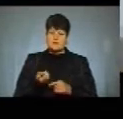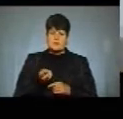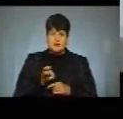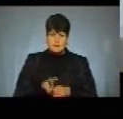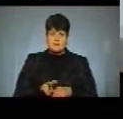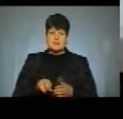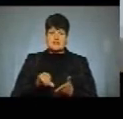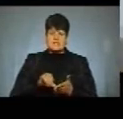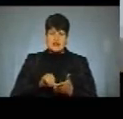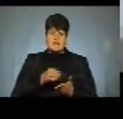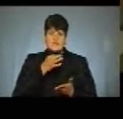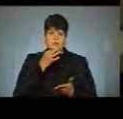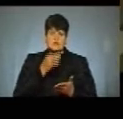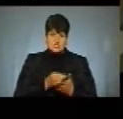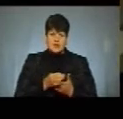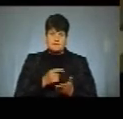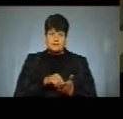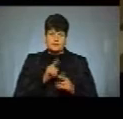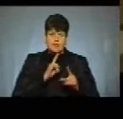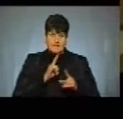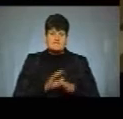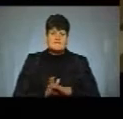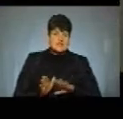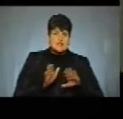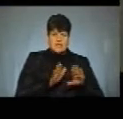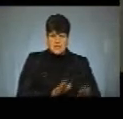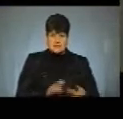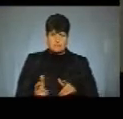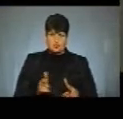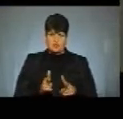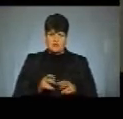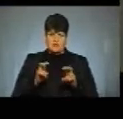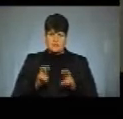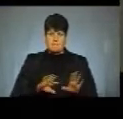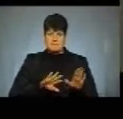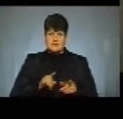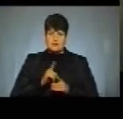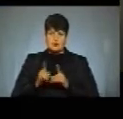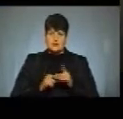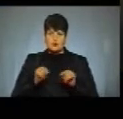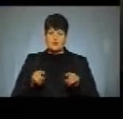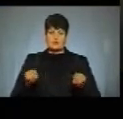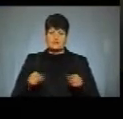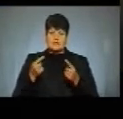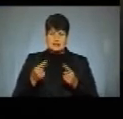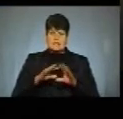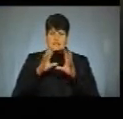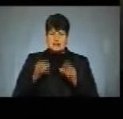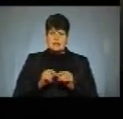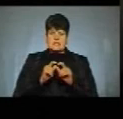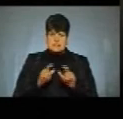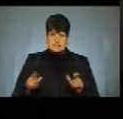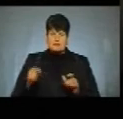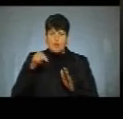представника відповідача відкласти підготовче засідання. Після реорганізації його створили як загальноосвітній заклад з